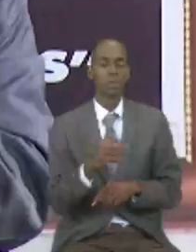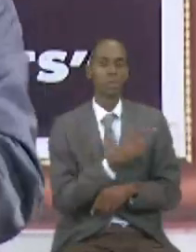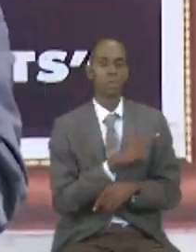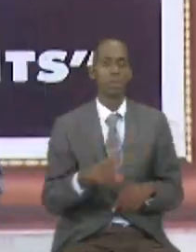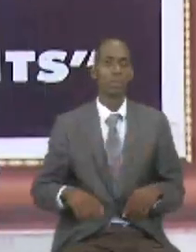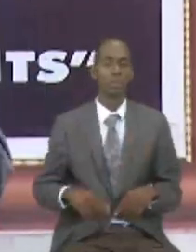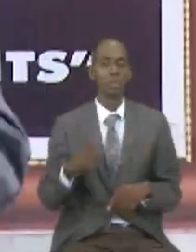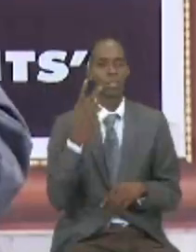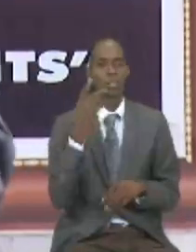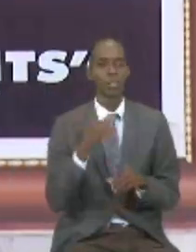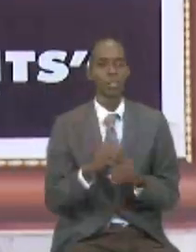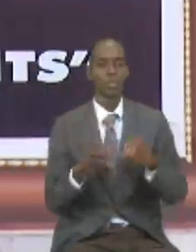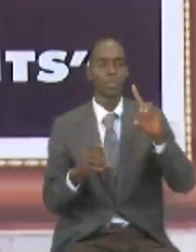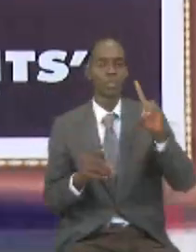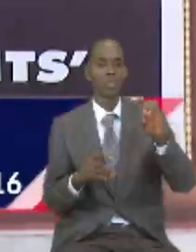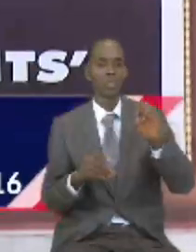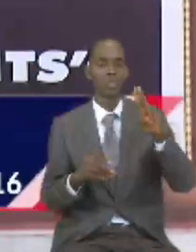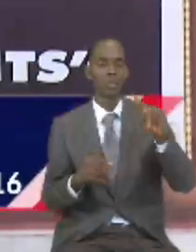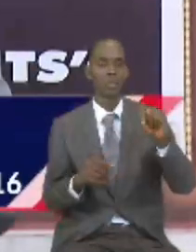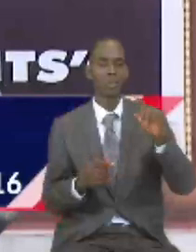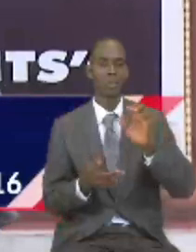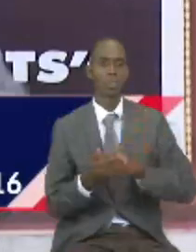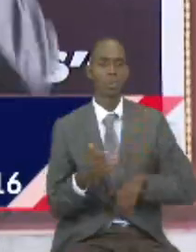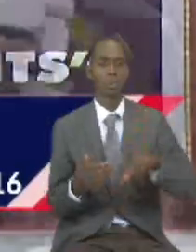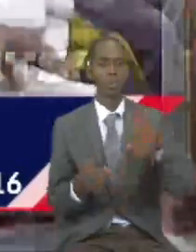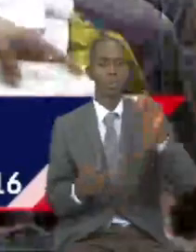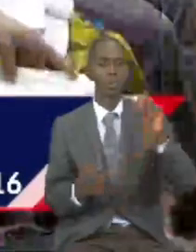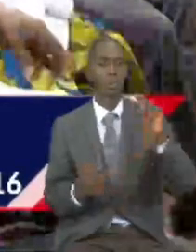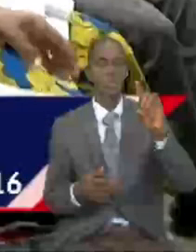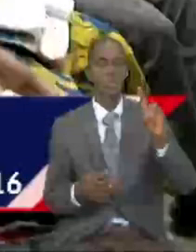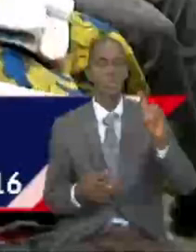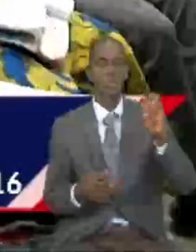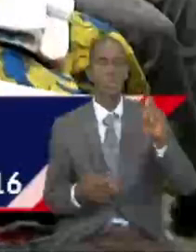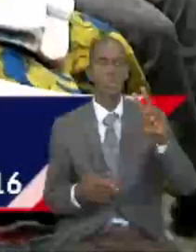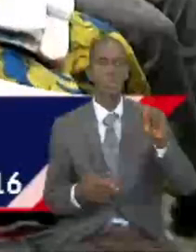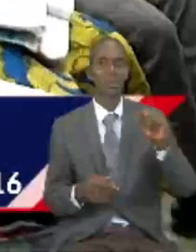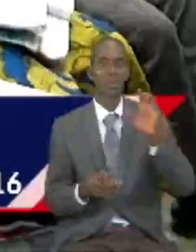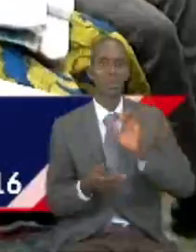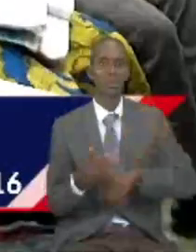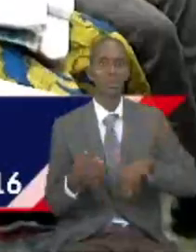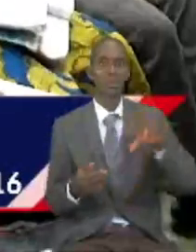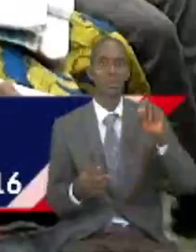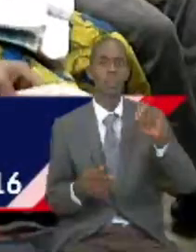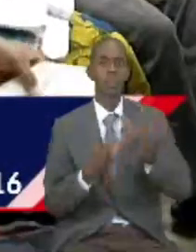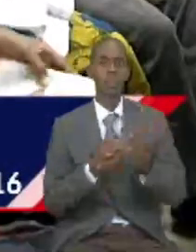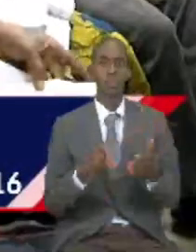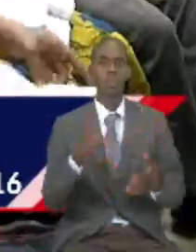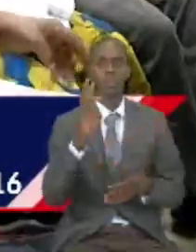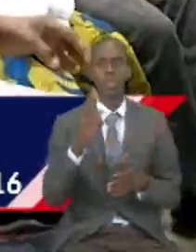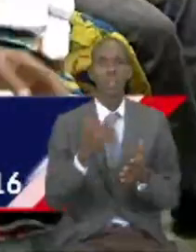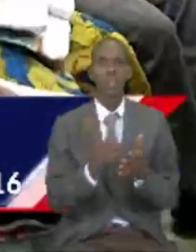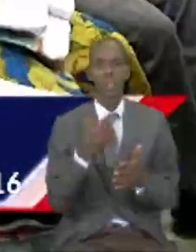Seigneur. Nous allons à Deutéronome 30. Deutéronome 30, je lis le verset 6.